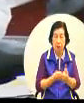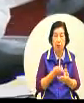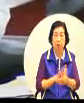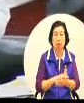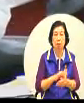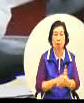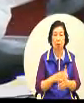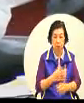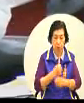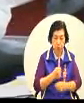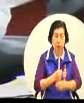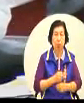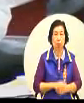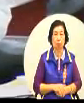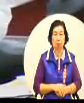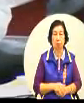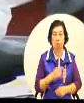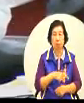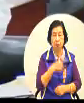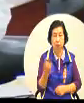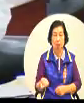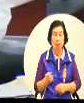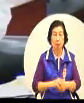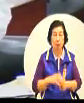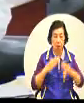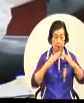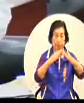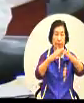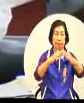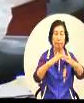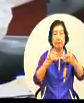再一个议题，我们都会区的